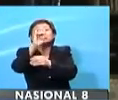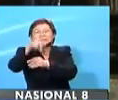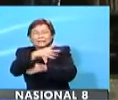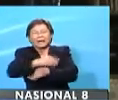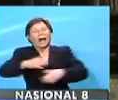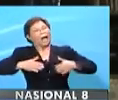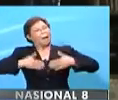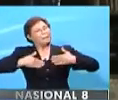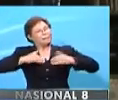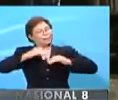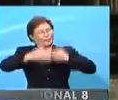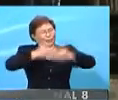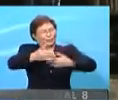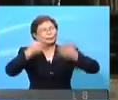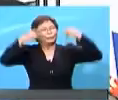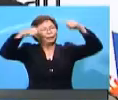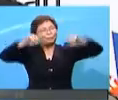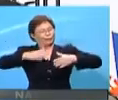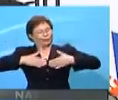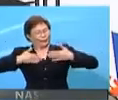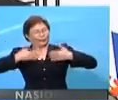kemajuan yang telah dicapai.